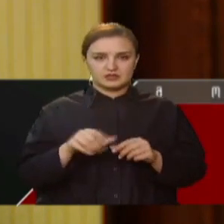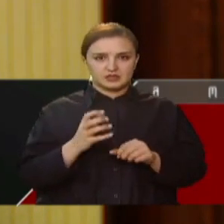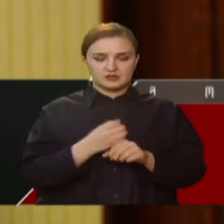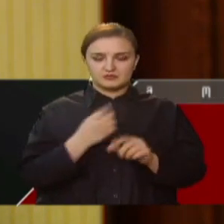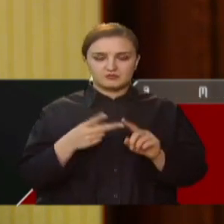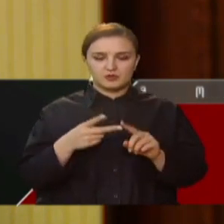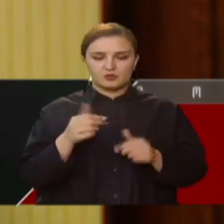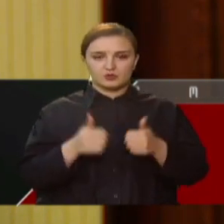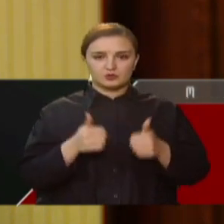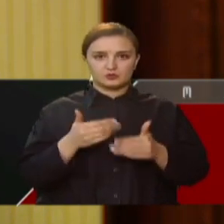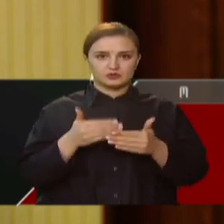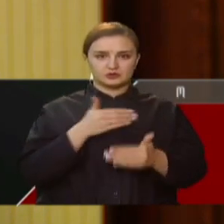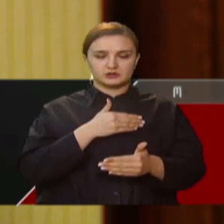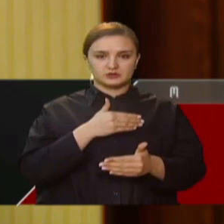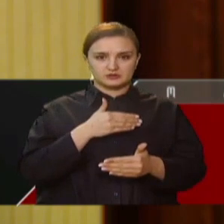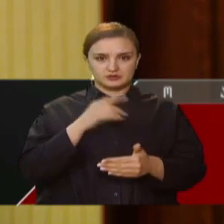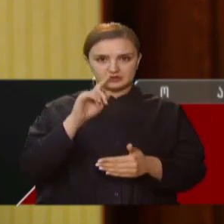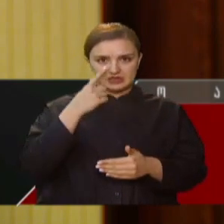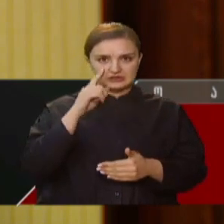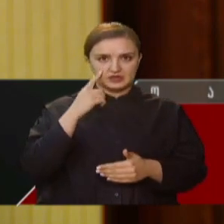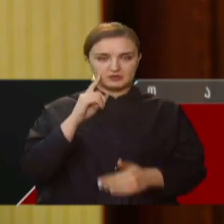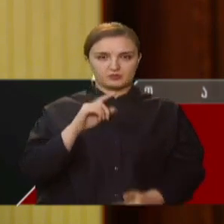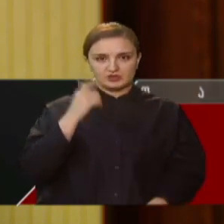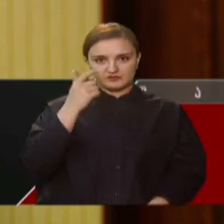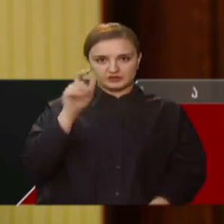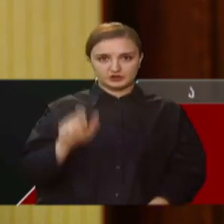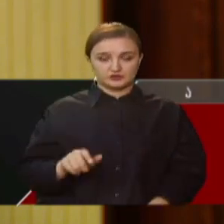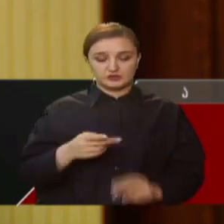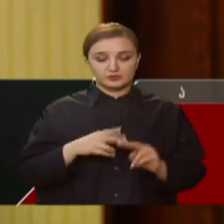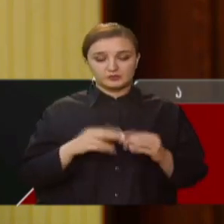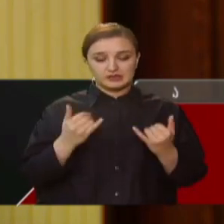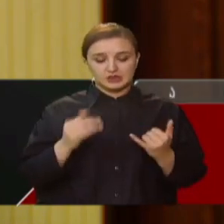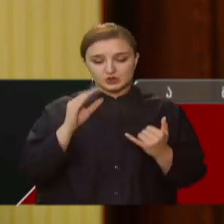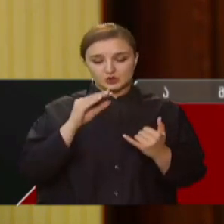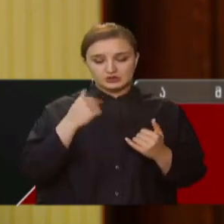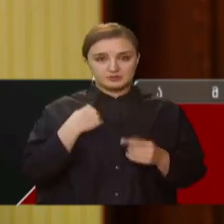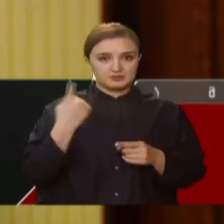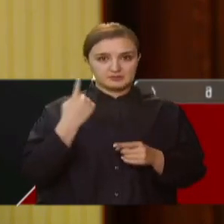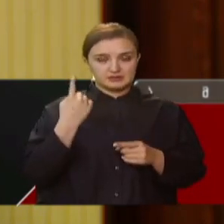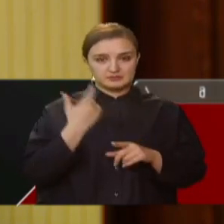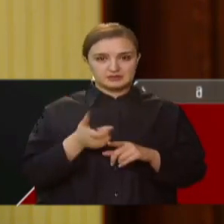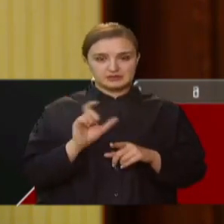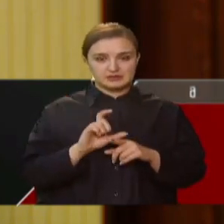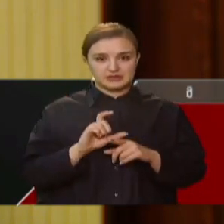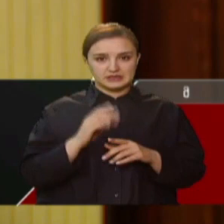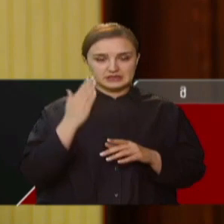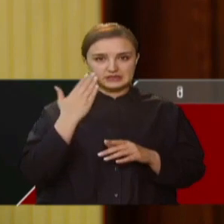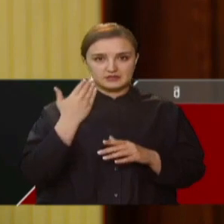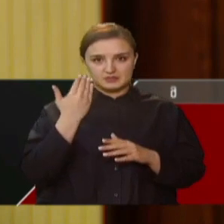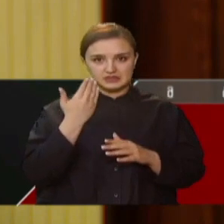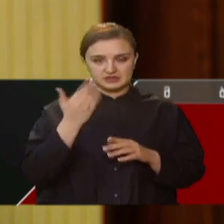მეორე ტურის წინ თქვენ გახსოვთ აცრემლებული ბიძინა ივანიშვილი. Ამიტომ დღეს როდესაც მესმის ძალიან